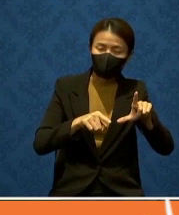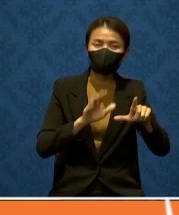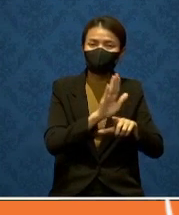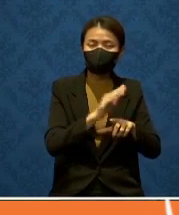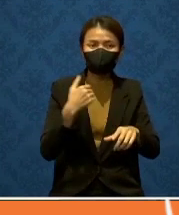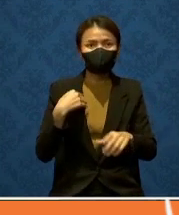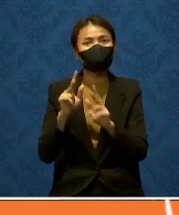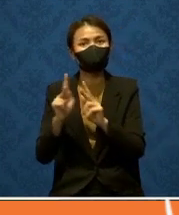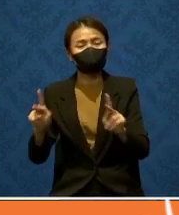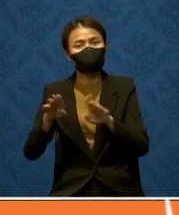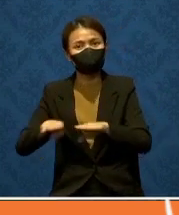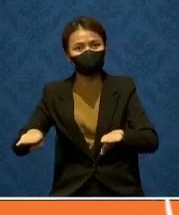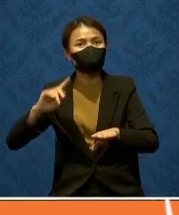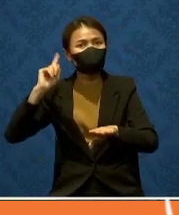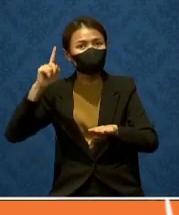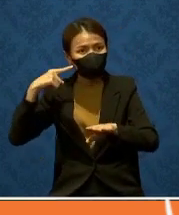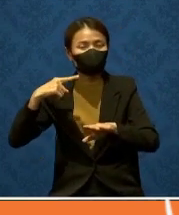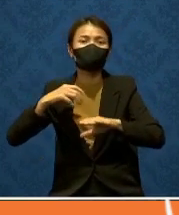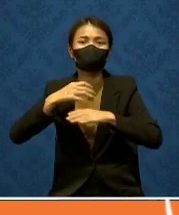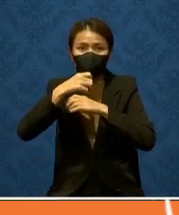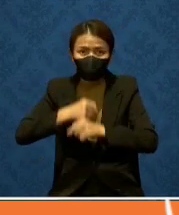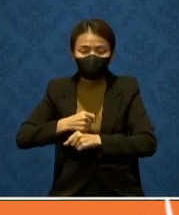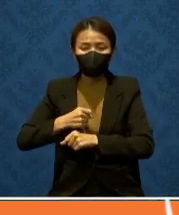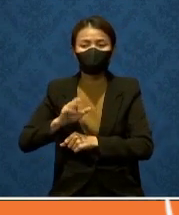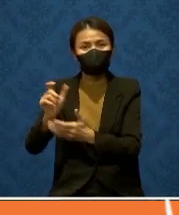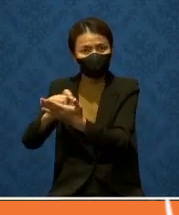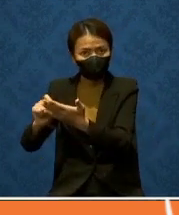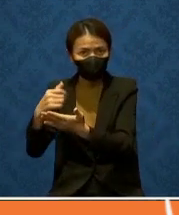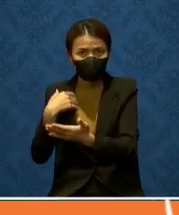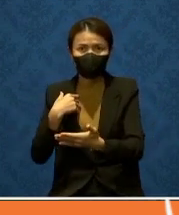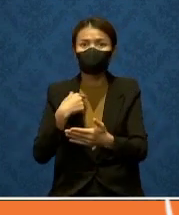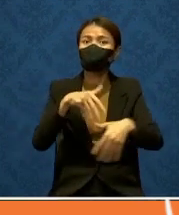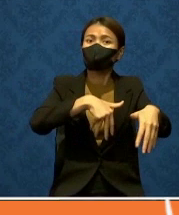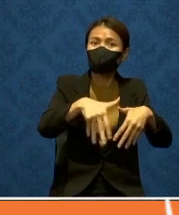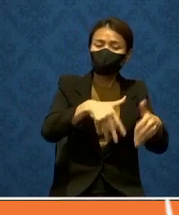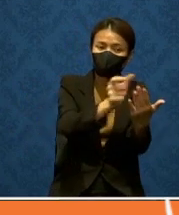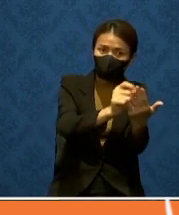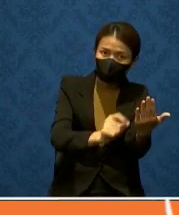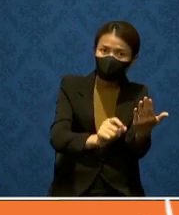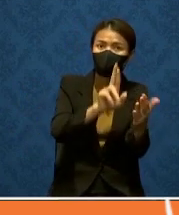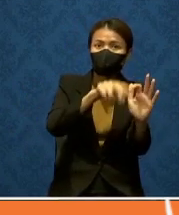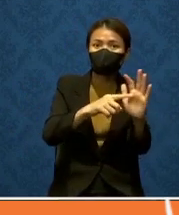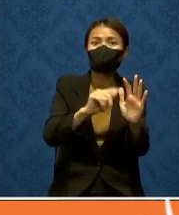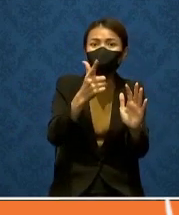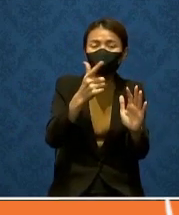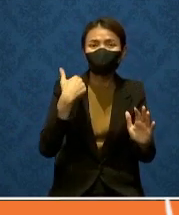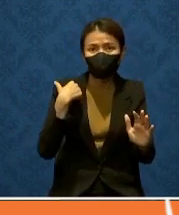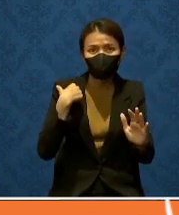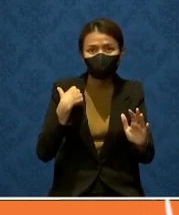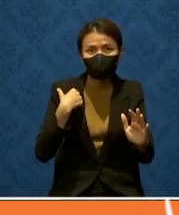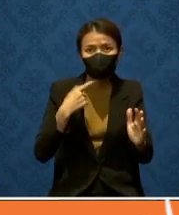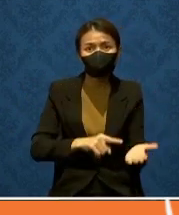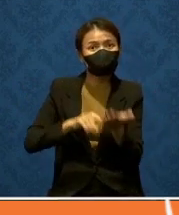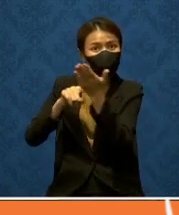ด็กเยาวชนสตรีผู้สูงอายุแล้วก็ร่างของประชาชนอีกฉบับหนึ่งนะครับที่เสนอตามพรบล